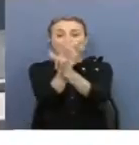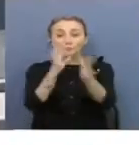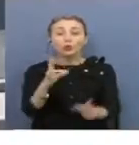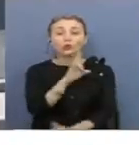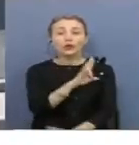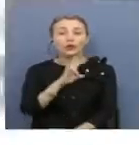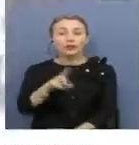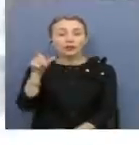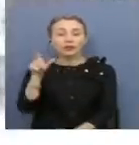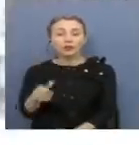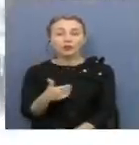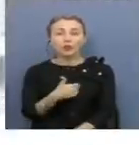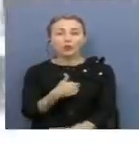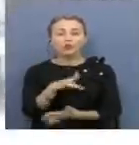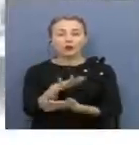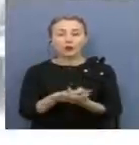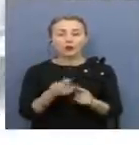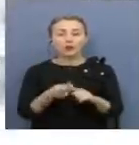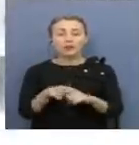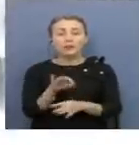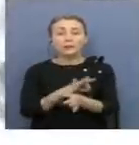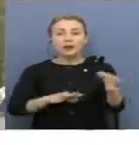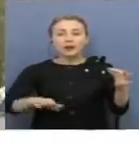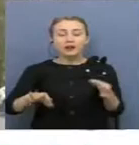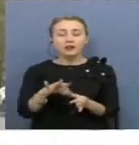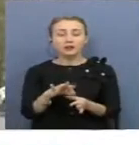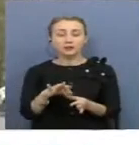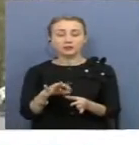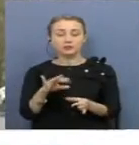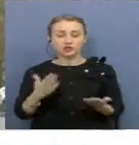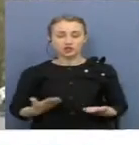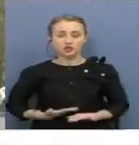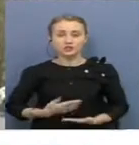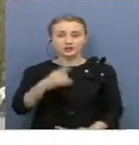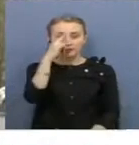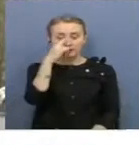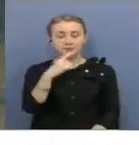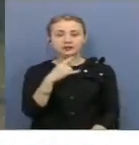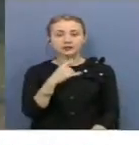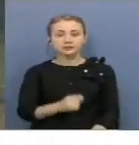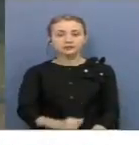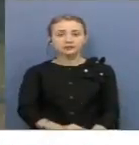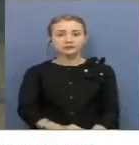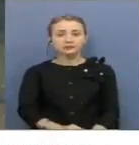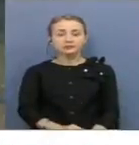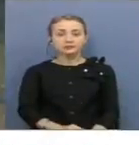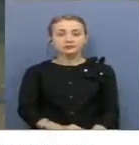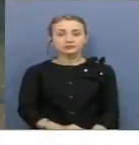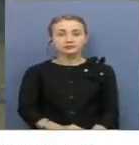Нұрсұлтан Назарбаев Қазақстанның идеологиялық саласына жобалық тәсілді енгізуді жалғастыруға ниетті. Айжан Ақтаева, Зарина